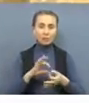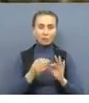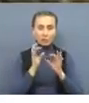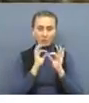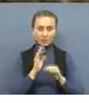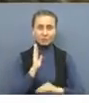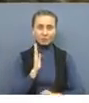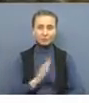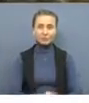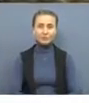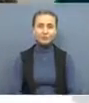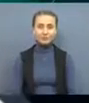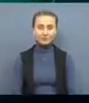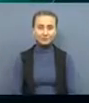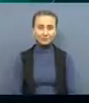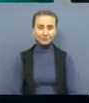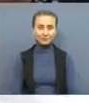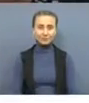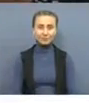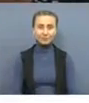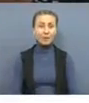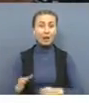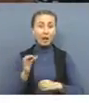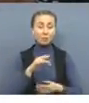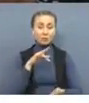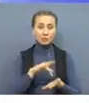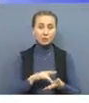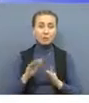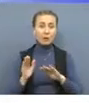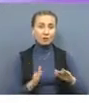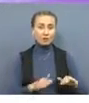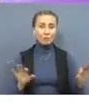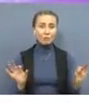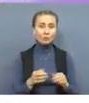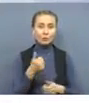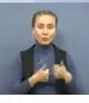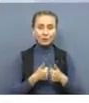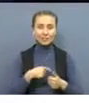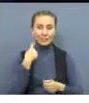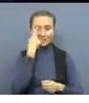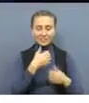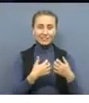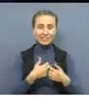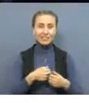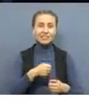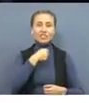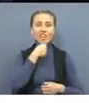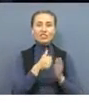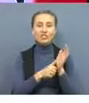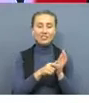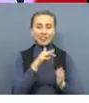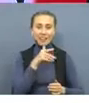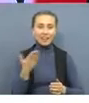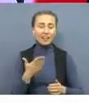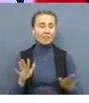несколько минут расскажу вам я, Зарина Дюсикеева. В областном центре прошел музыкальный конкурс среди лиц старше 60. Какие песни